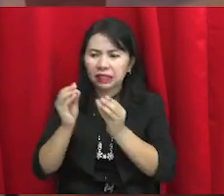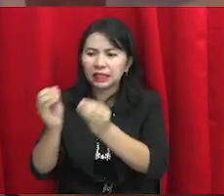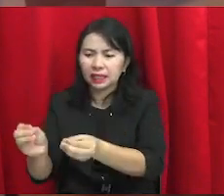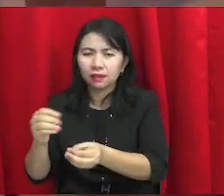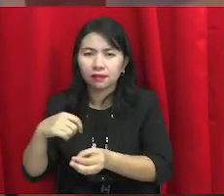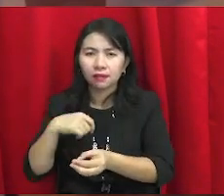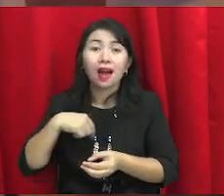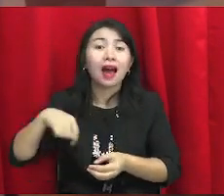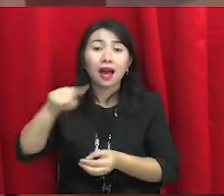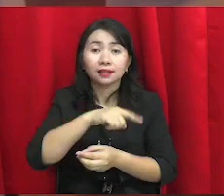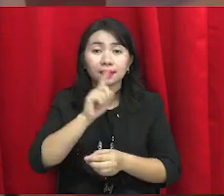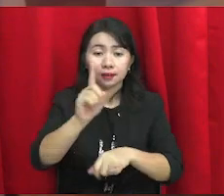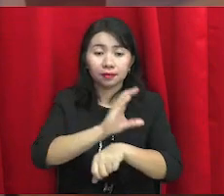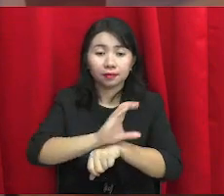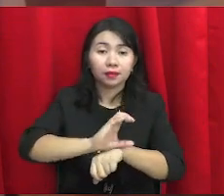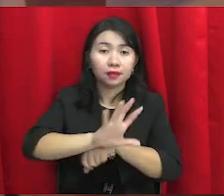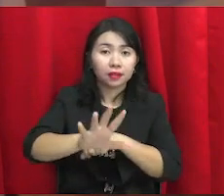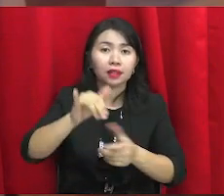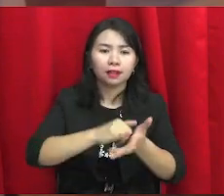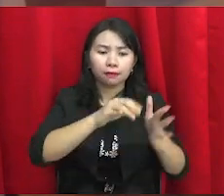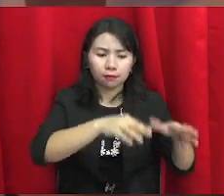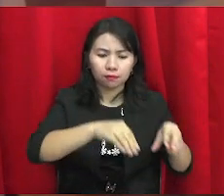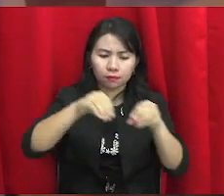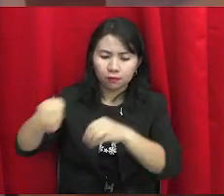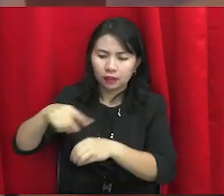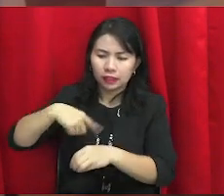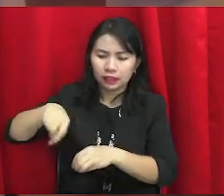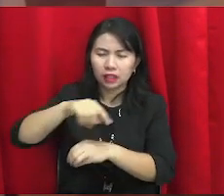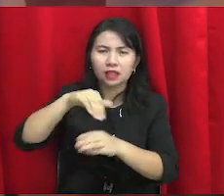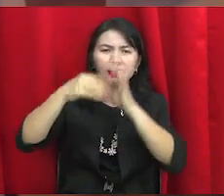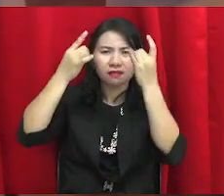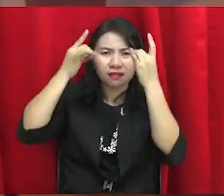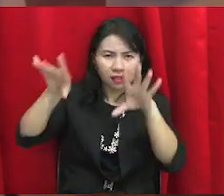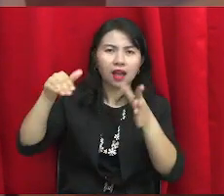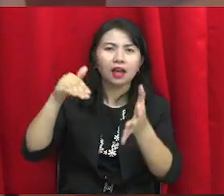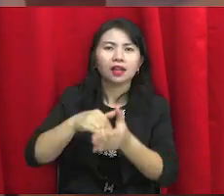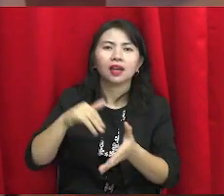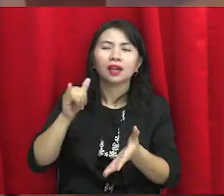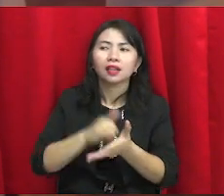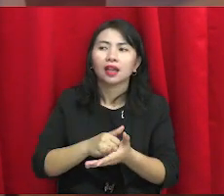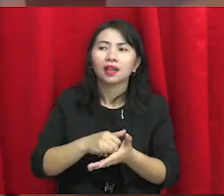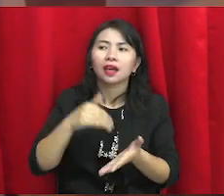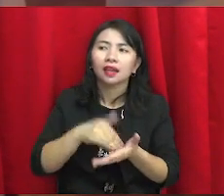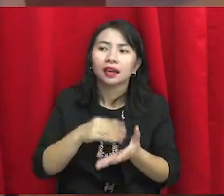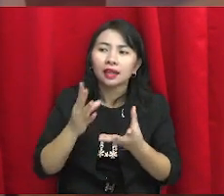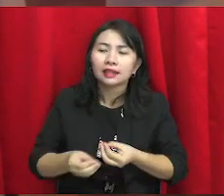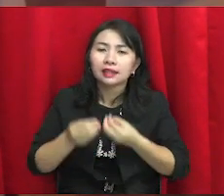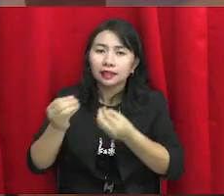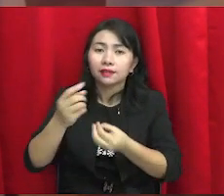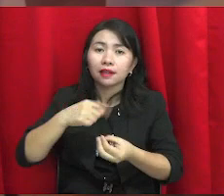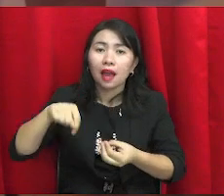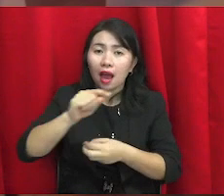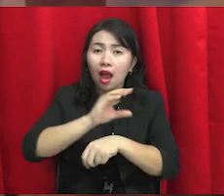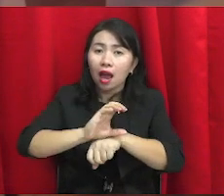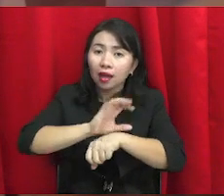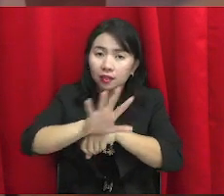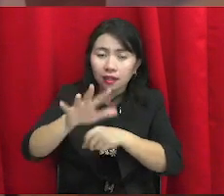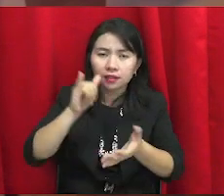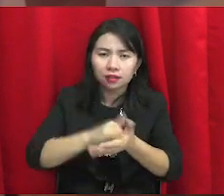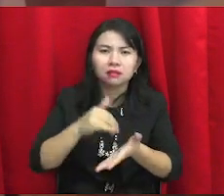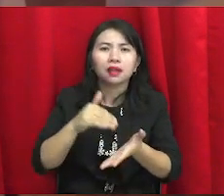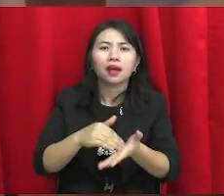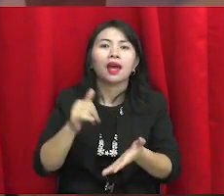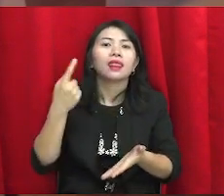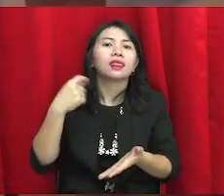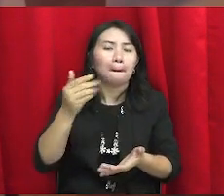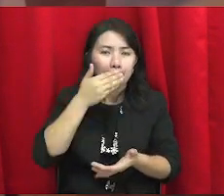isang counsel na ikapapahamak natin. Hindi. Yan ang magbibigay sa atin ng counsel na kung saan yun ang pinaka-the